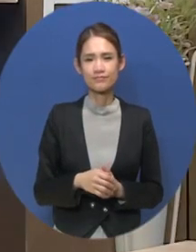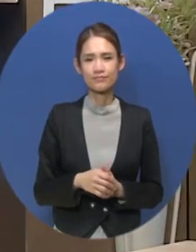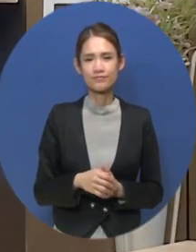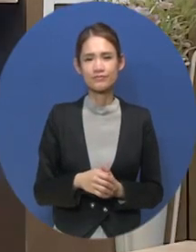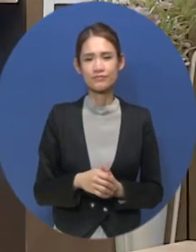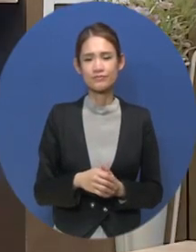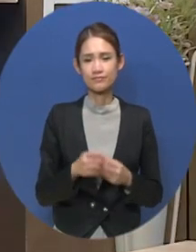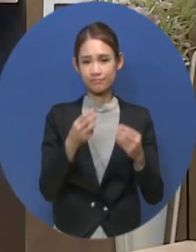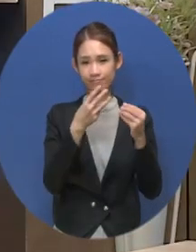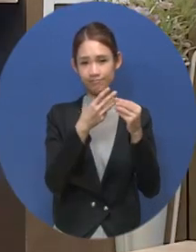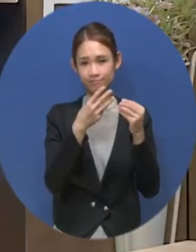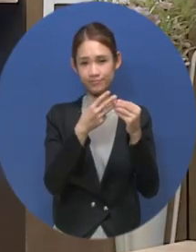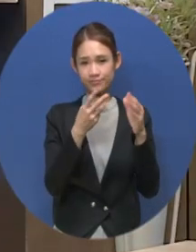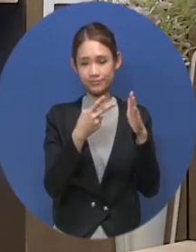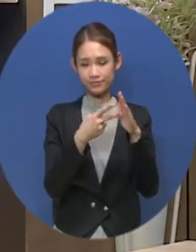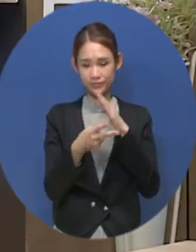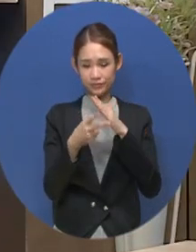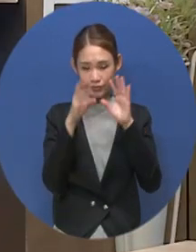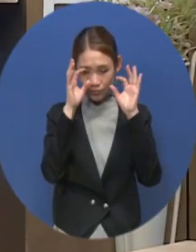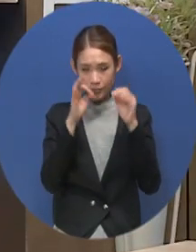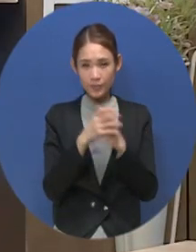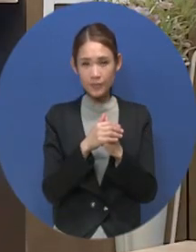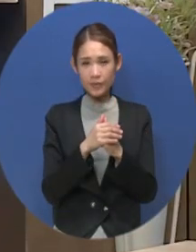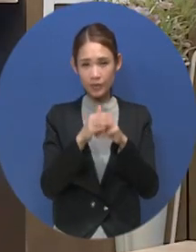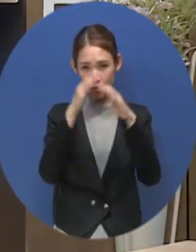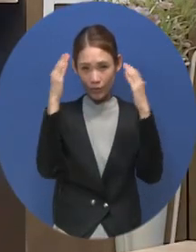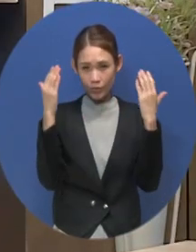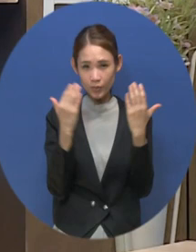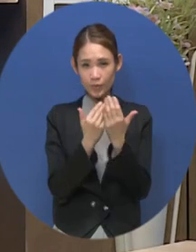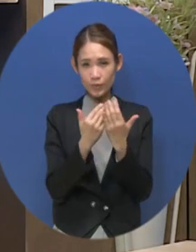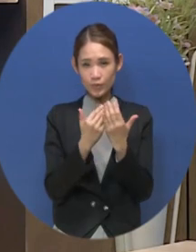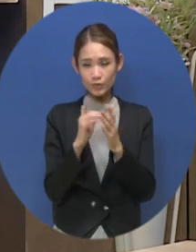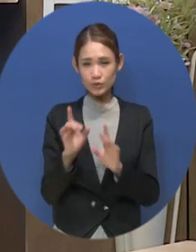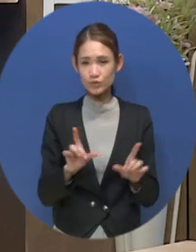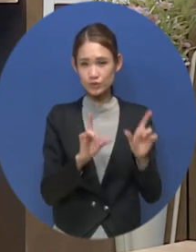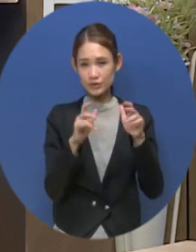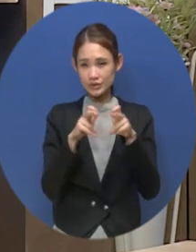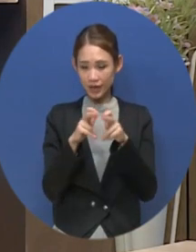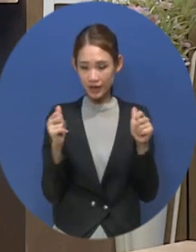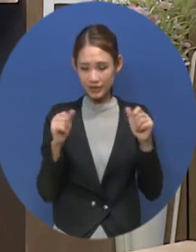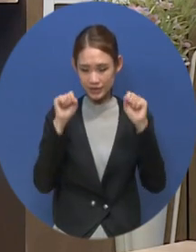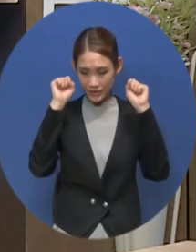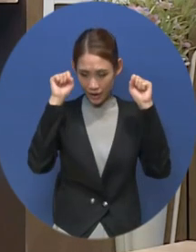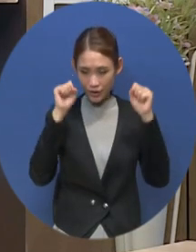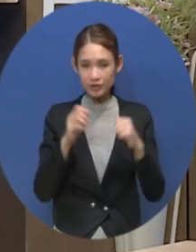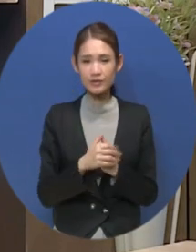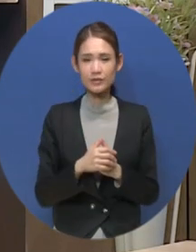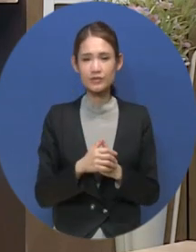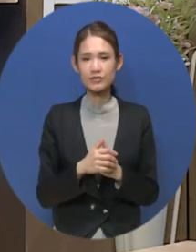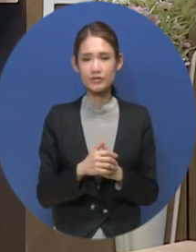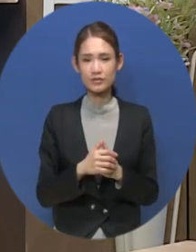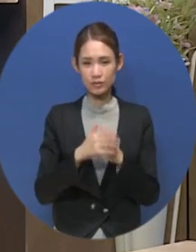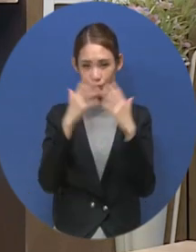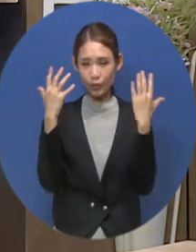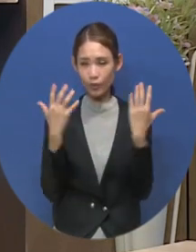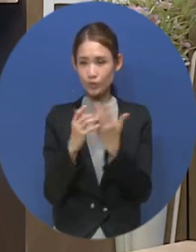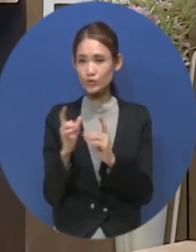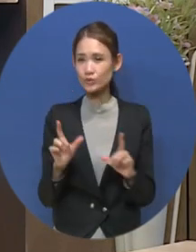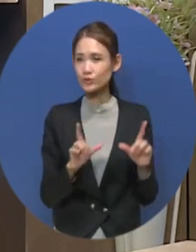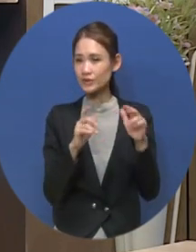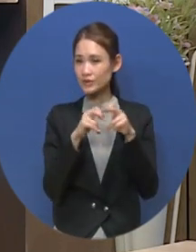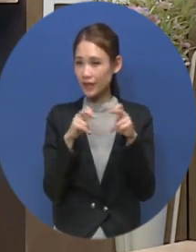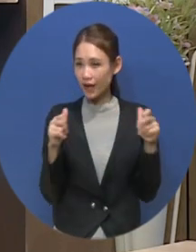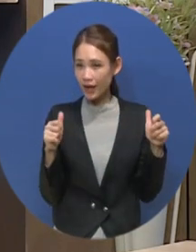그리고 또 이제 세 번째 비전을 보면요. 네. 이 모두 누리는 장애인 체육을 제시를 하셨는데 이 모두 누리는 장애인 체육을 위해서는